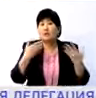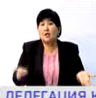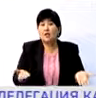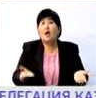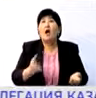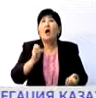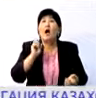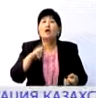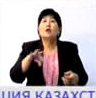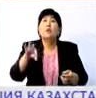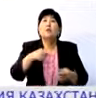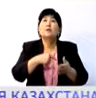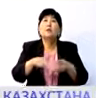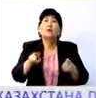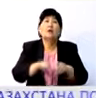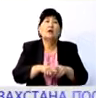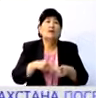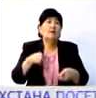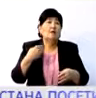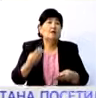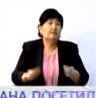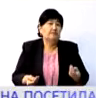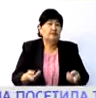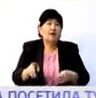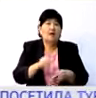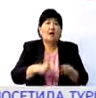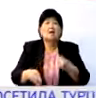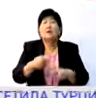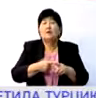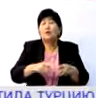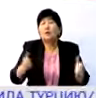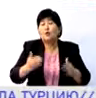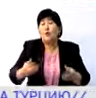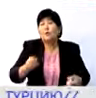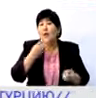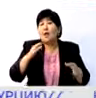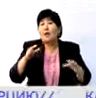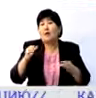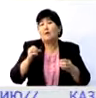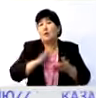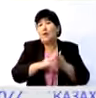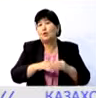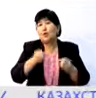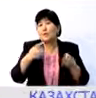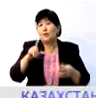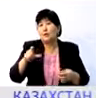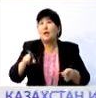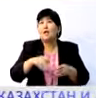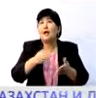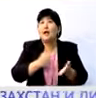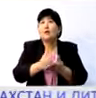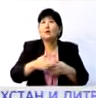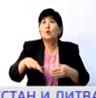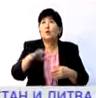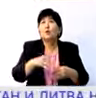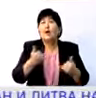Аким области подчеркнул, что не допустит такого разгильдяйства. На чаше весов судьба и благополучие простых людей. Кадровая политика руководства